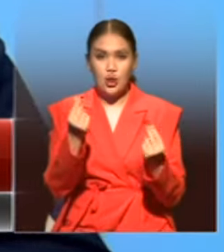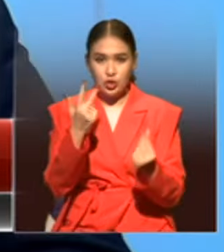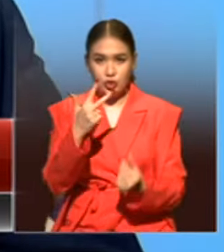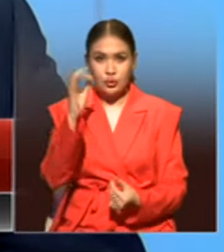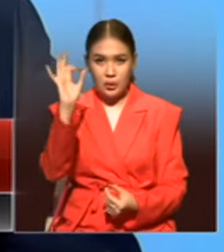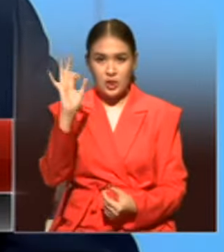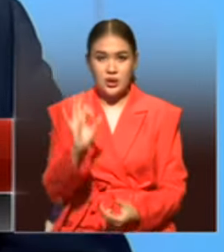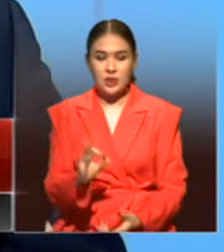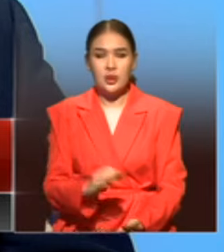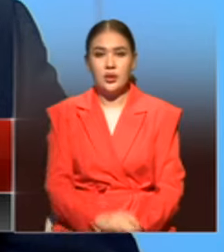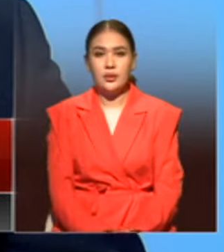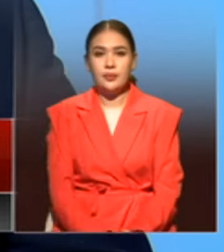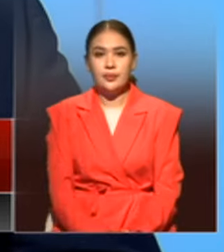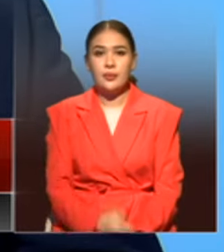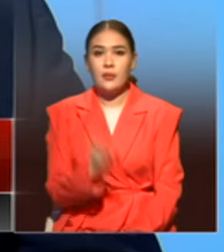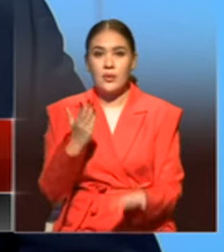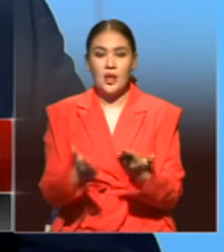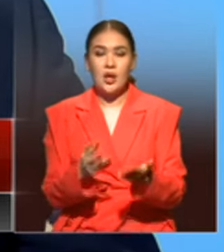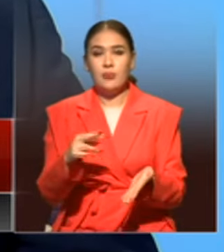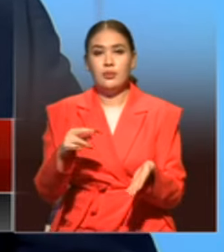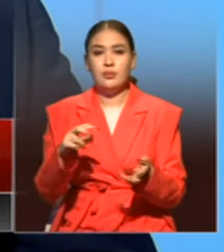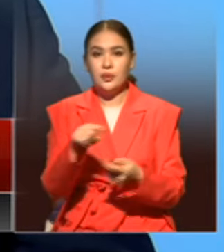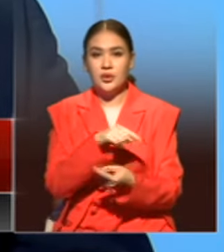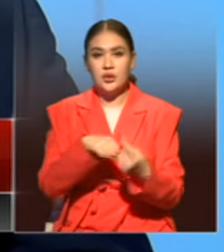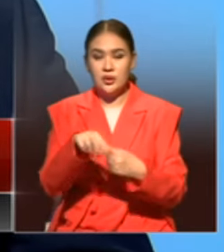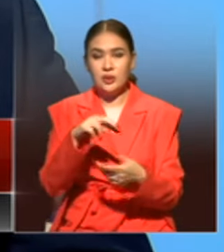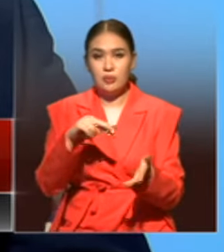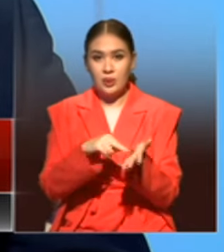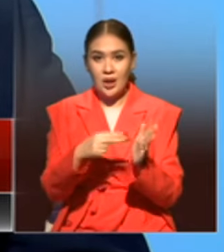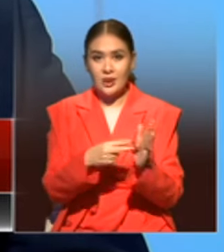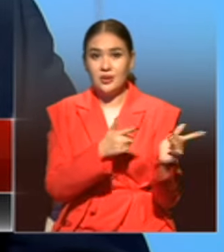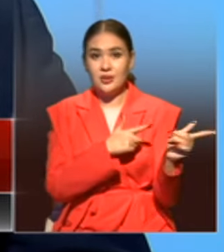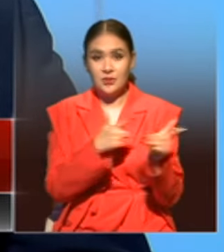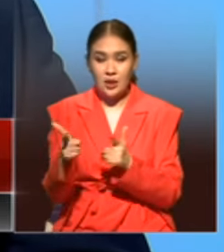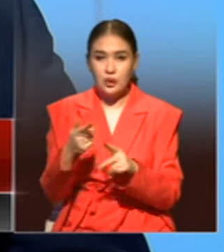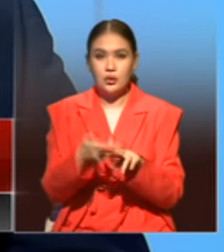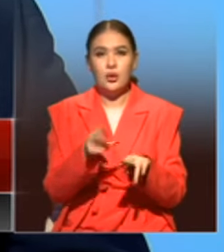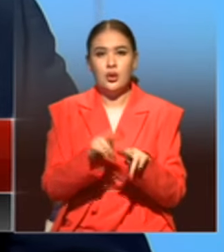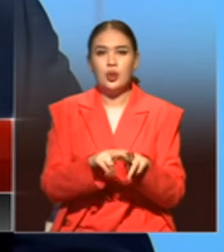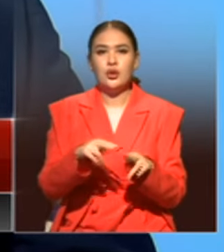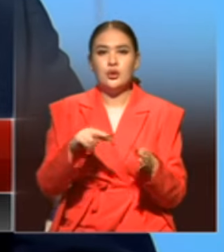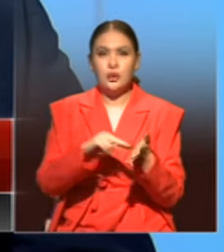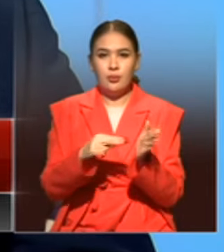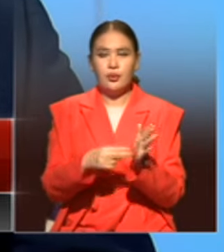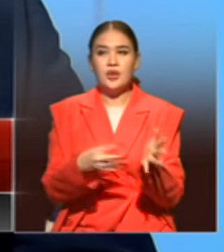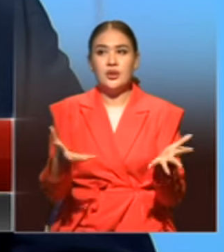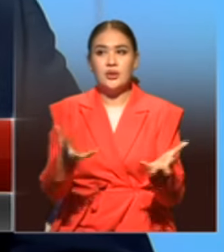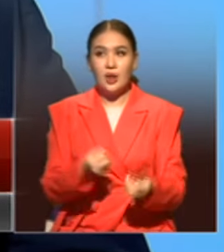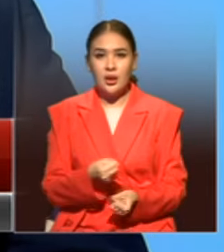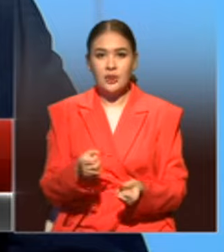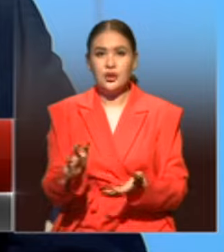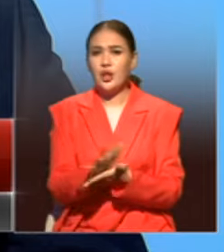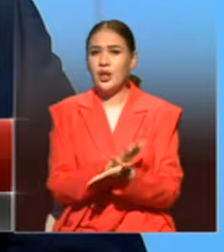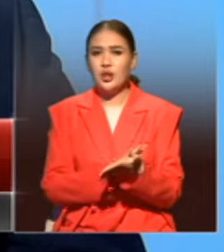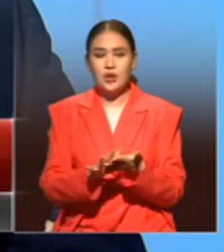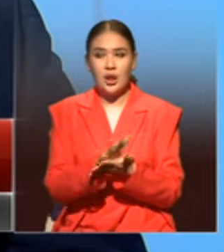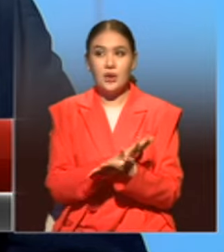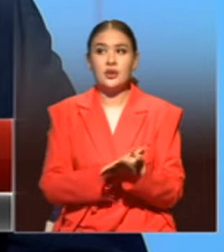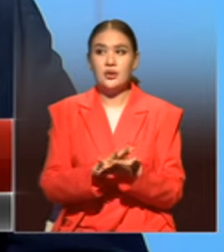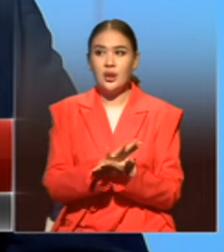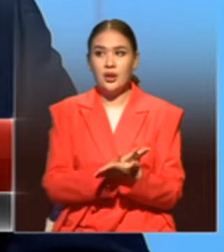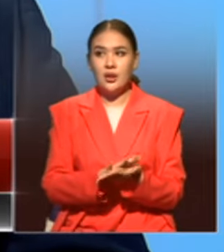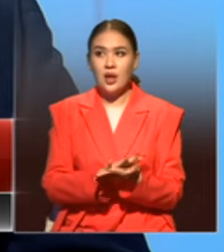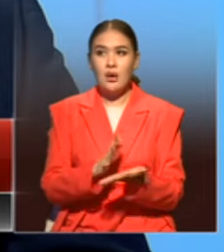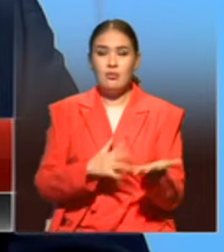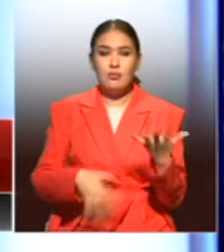Жоқ. Егер де жаңағыдай бизнес планы дайын болған адам осы жобасын ала алады. Ол мысалға ешқандай не